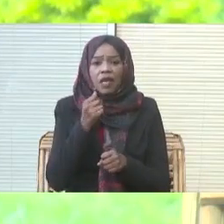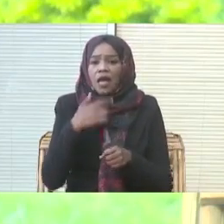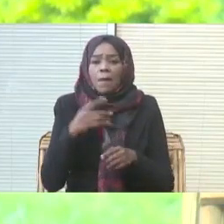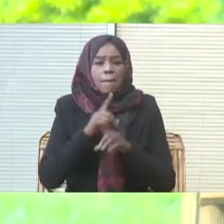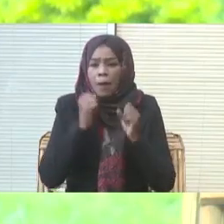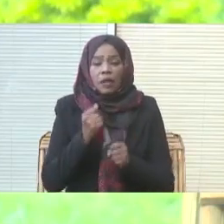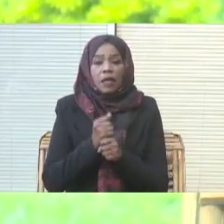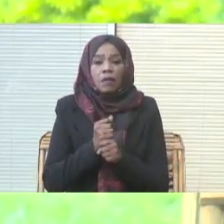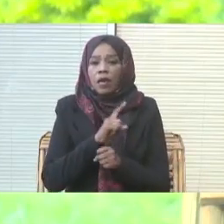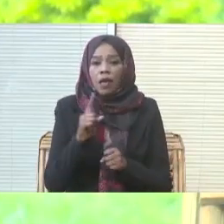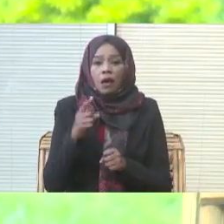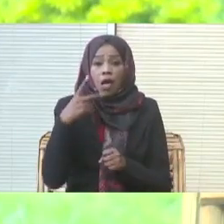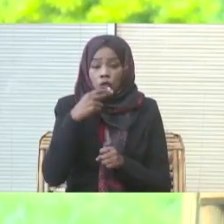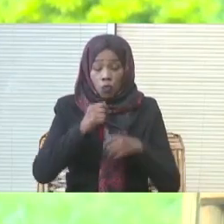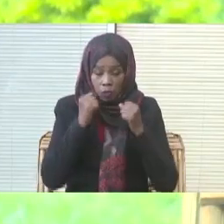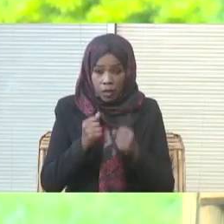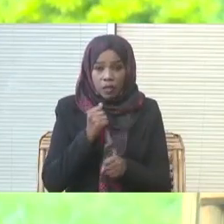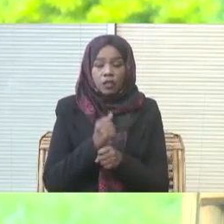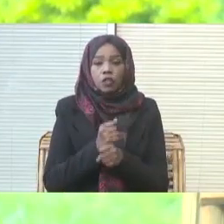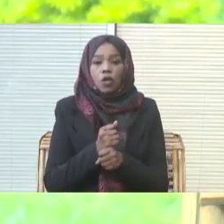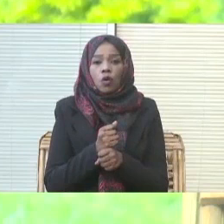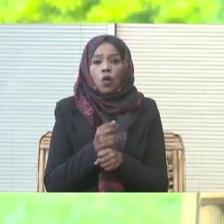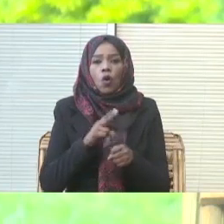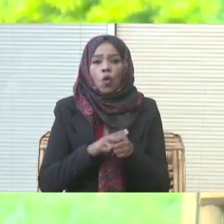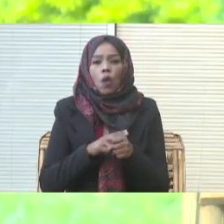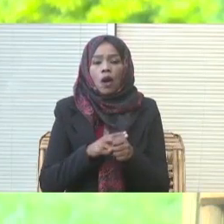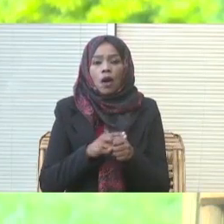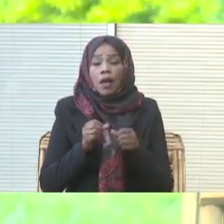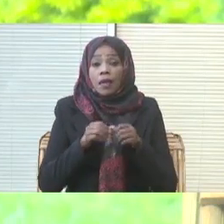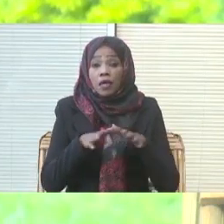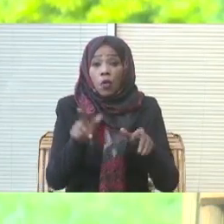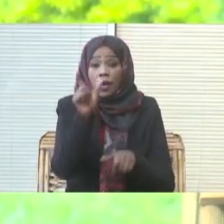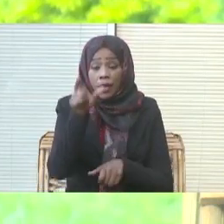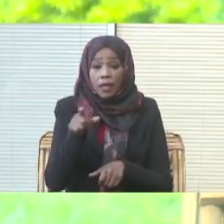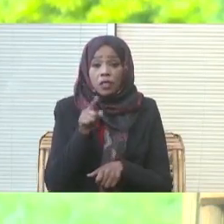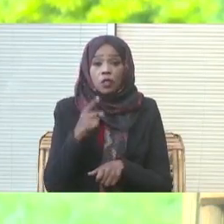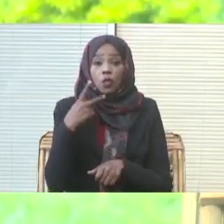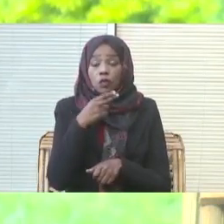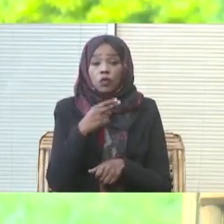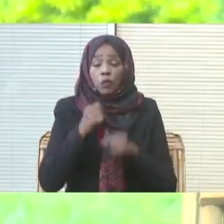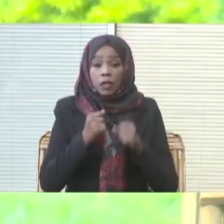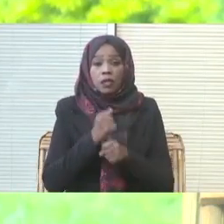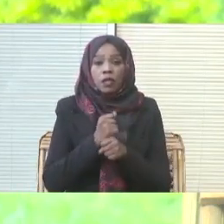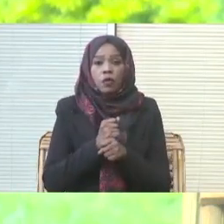حاجه، يعني دارين نعرض لهم انه احنا بنقدر نعمل اي حاجه بنواجه الصوم